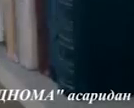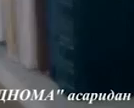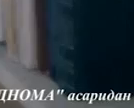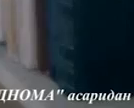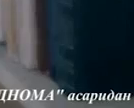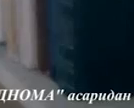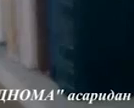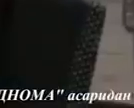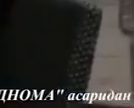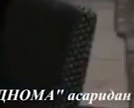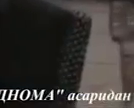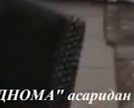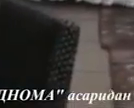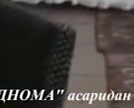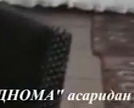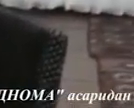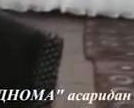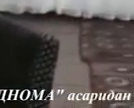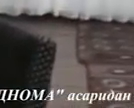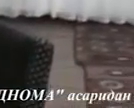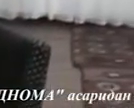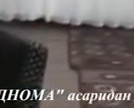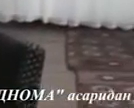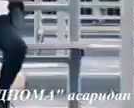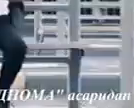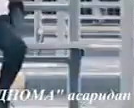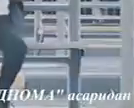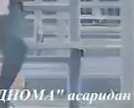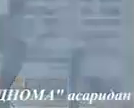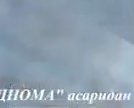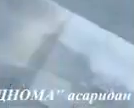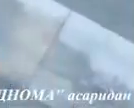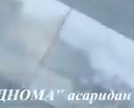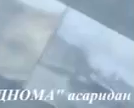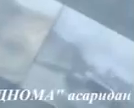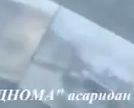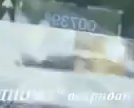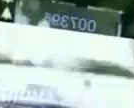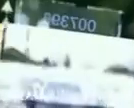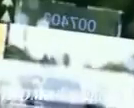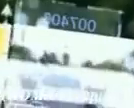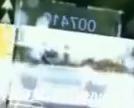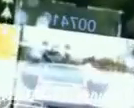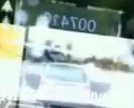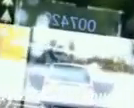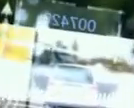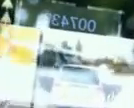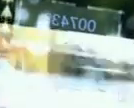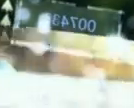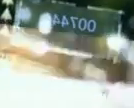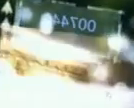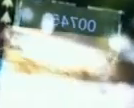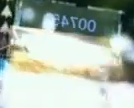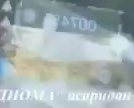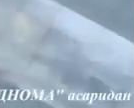kerakli va foydali ta'lim-tarbiyani bermaslik yosh avlod ongu shuurida bo'shliq paydo bo'lishiga olib